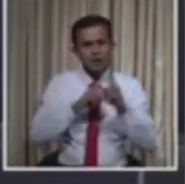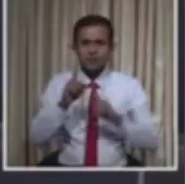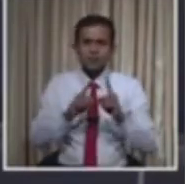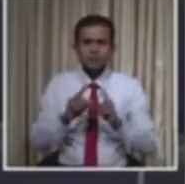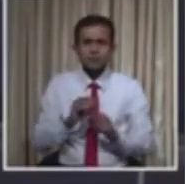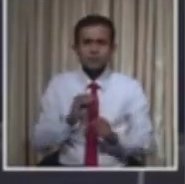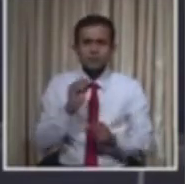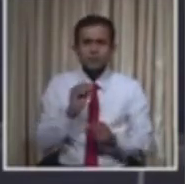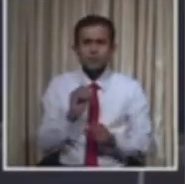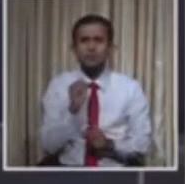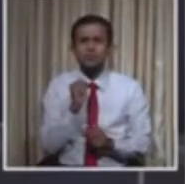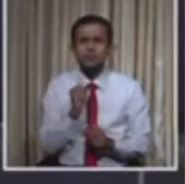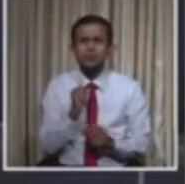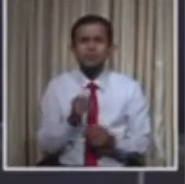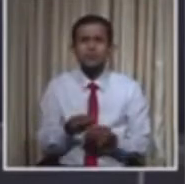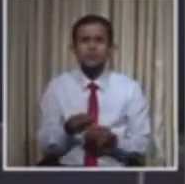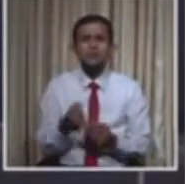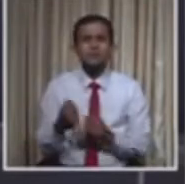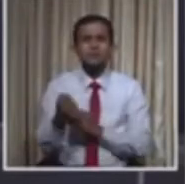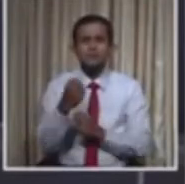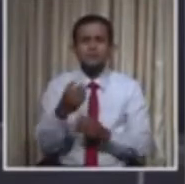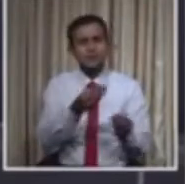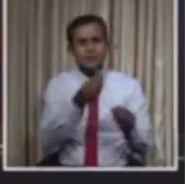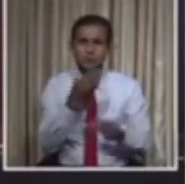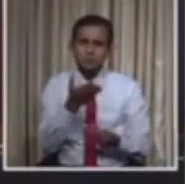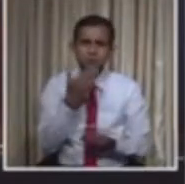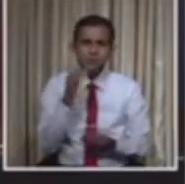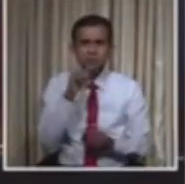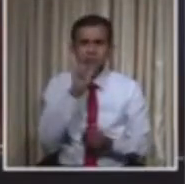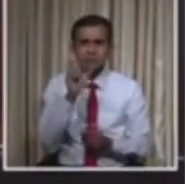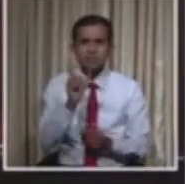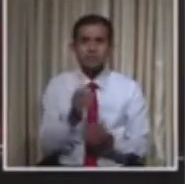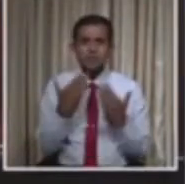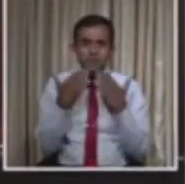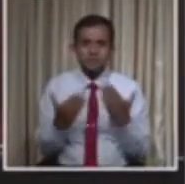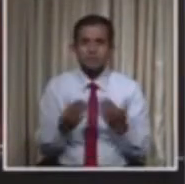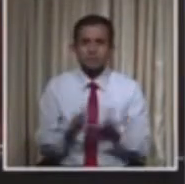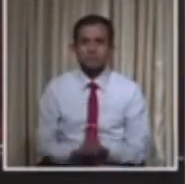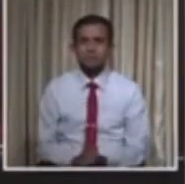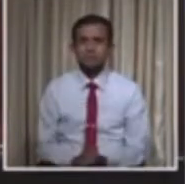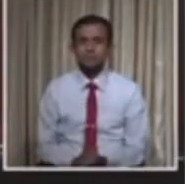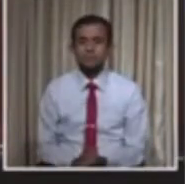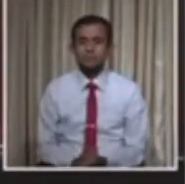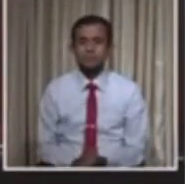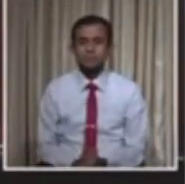මොකද්ද ගේන්න පුළුවන් බලතල යටතේ කියන එක ස්වාමිසදී